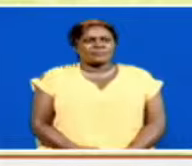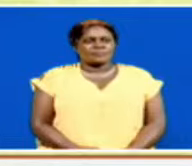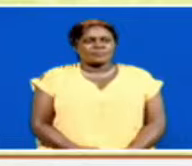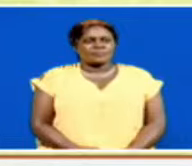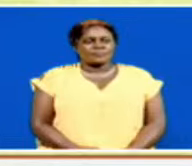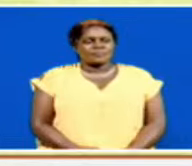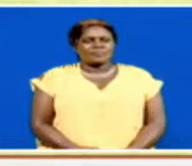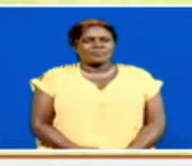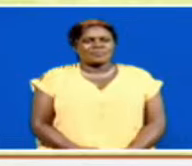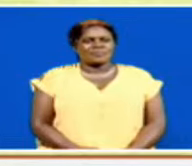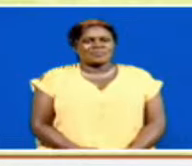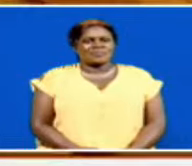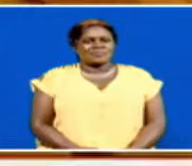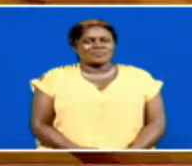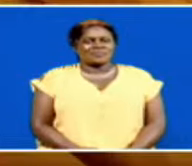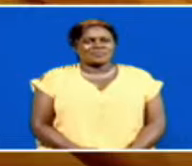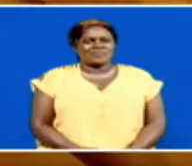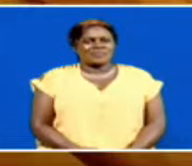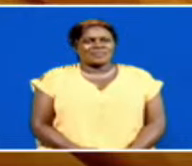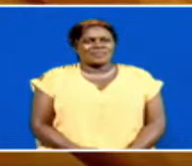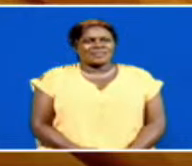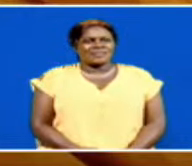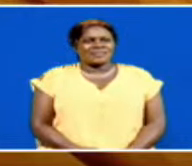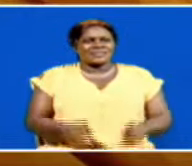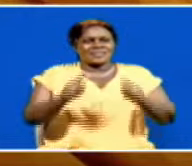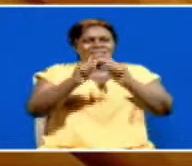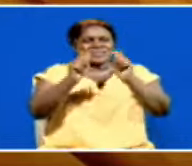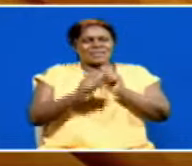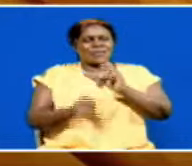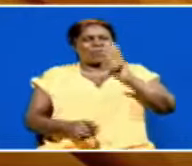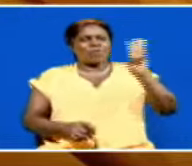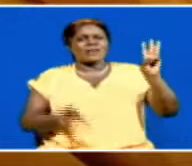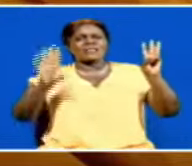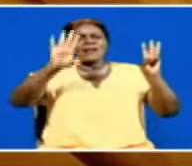kaunti ya Vihiga. Timu ya West Africa ilicharaza